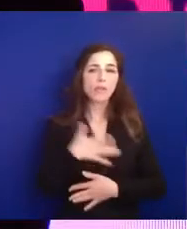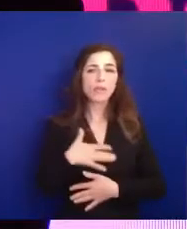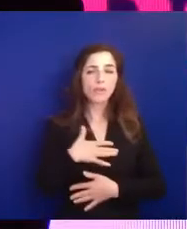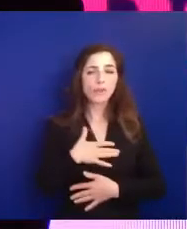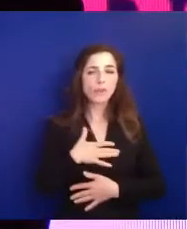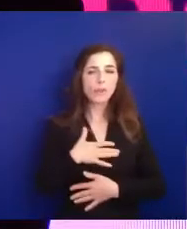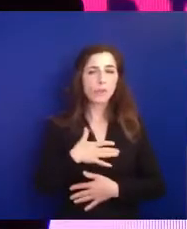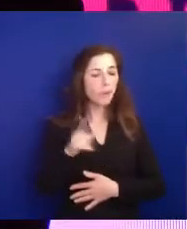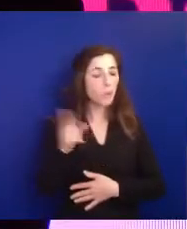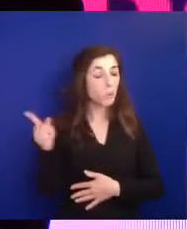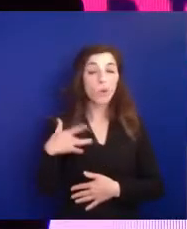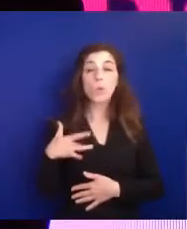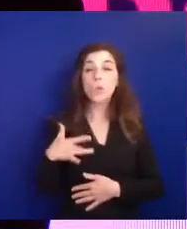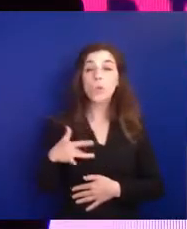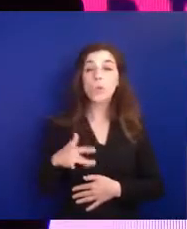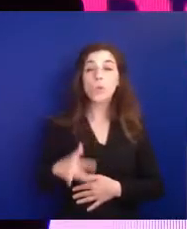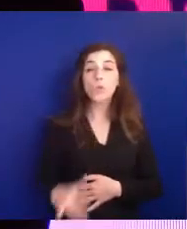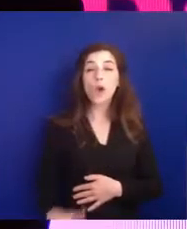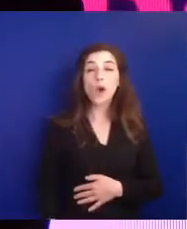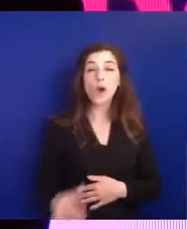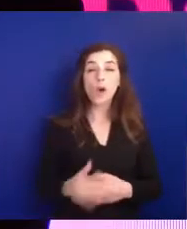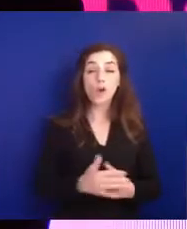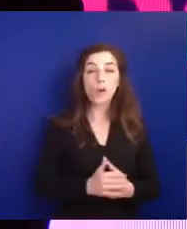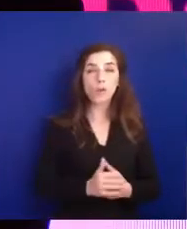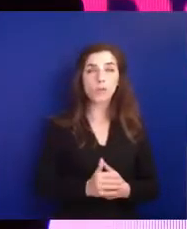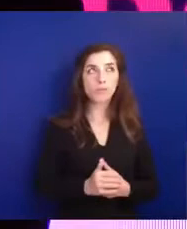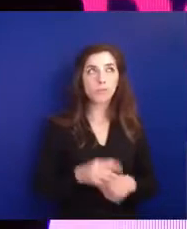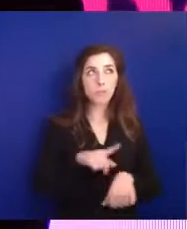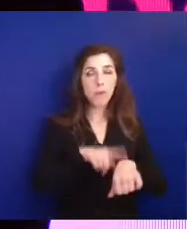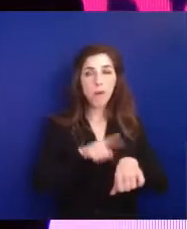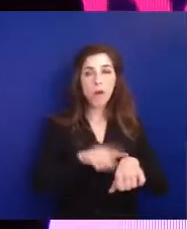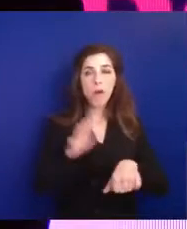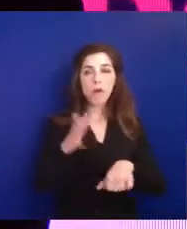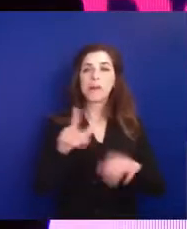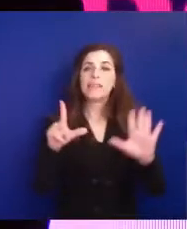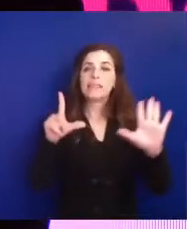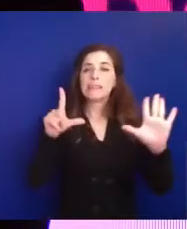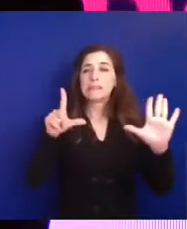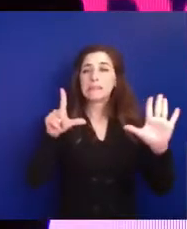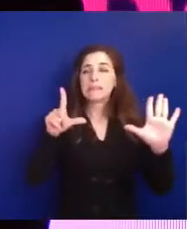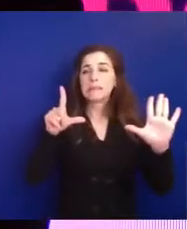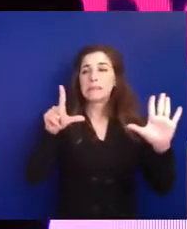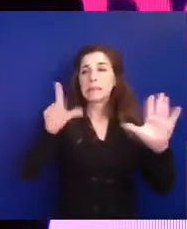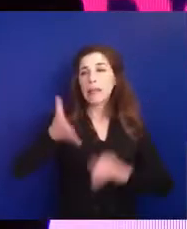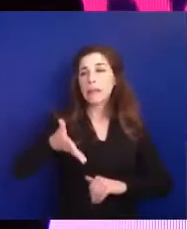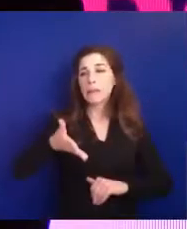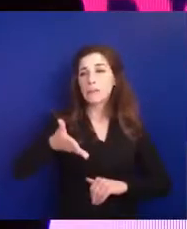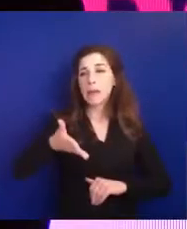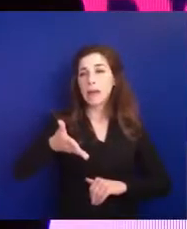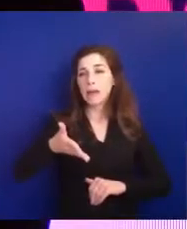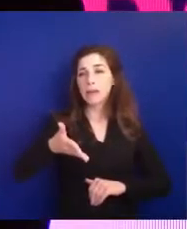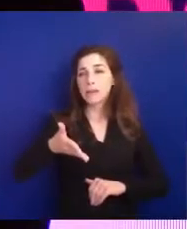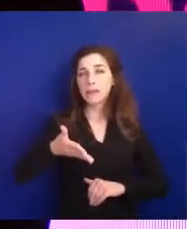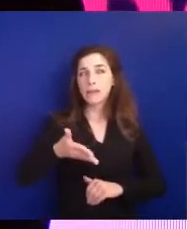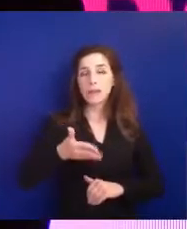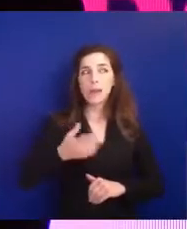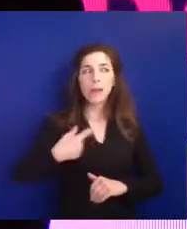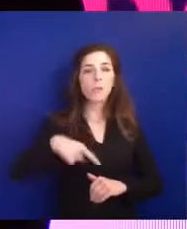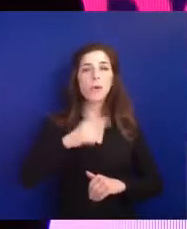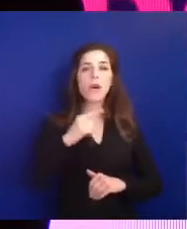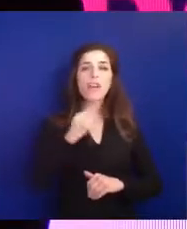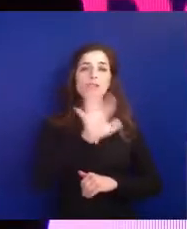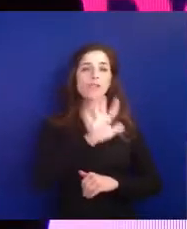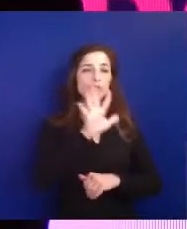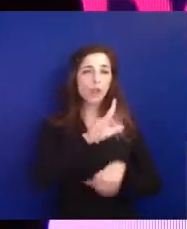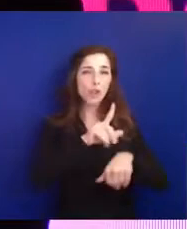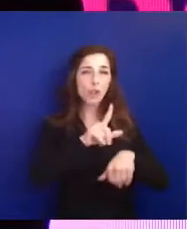nudo erano circa le 19 30 ci ritroviamo tutti e 5 nella stessa stanza